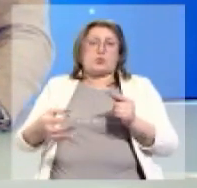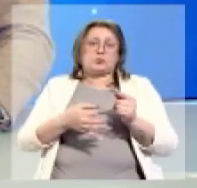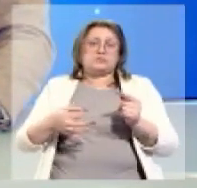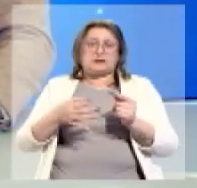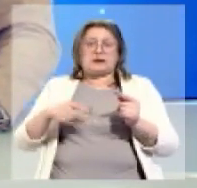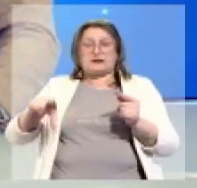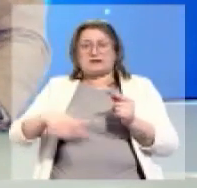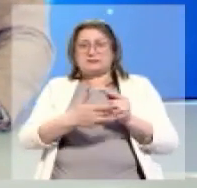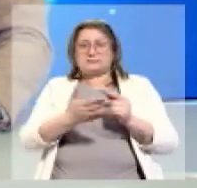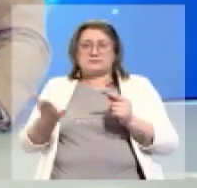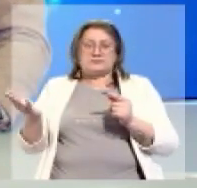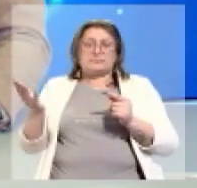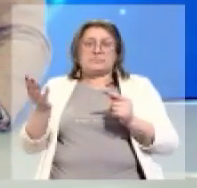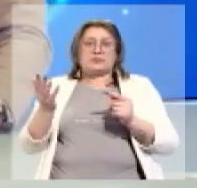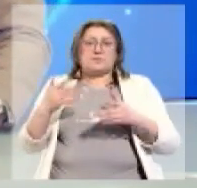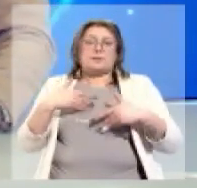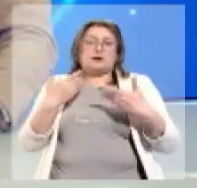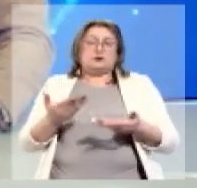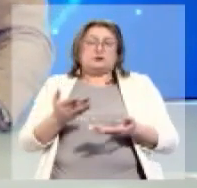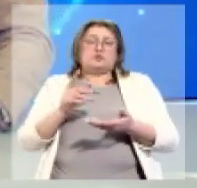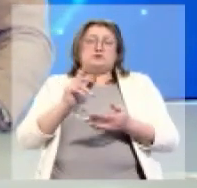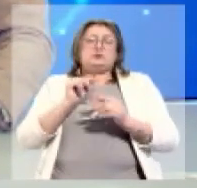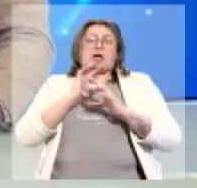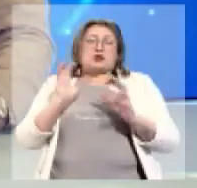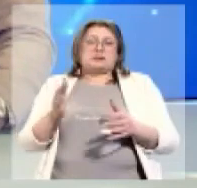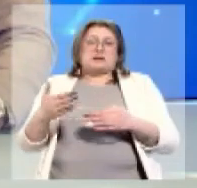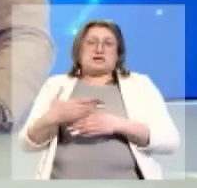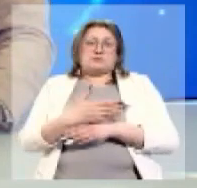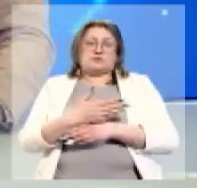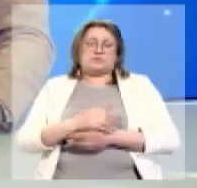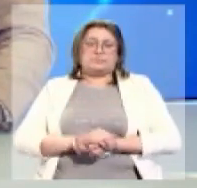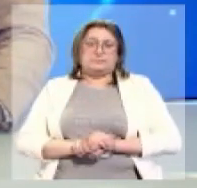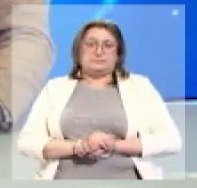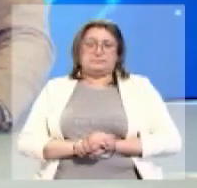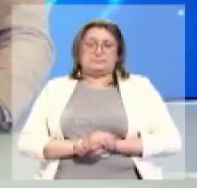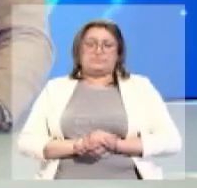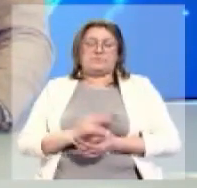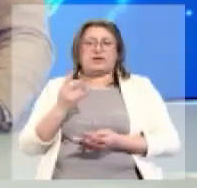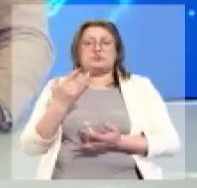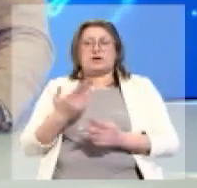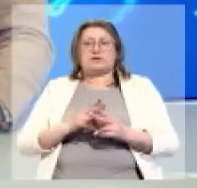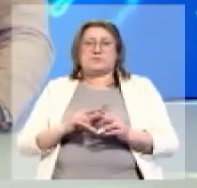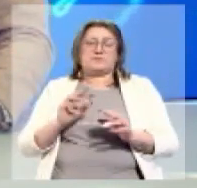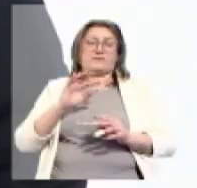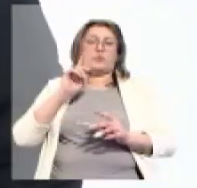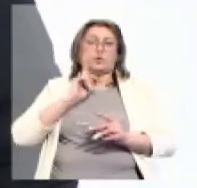кәсіпкерлер балықтарды аман сақтап қалу үшін басқа да амал ұсынған. Бұл қаншалықты тиімді? Тілші тарқатсын.